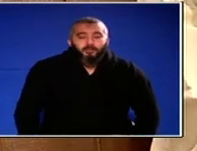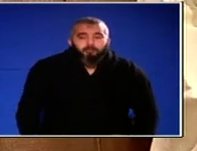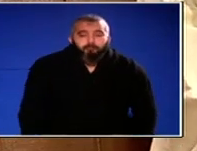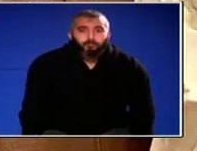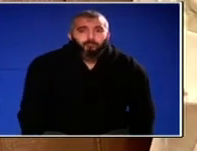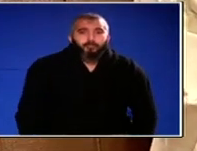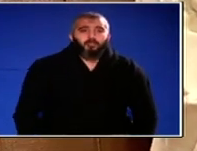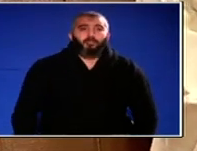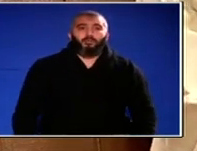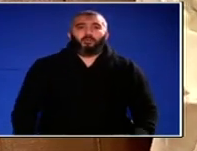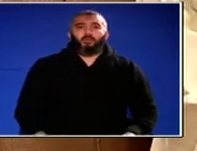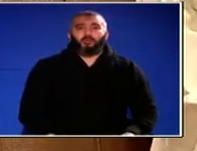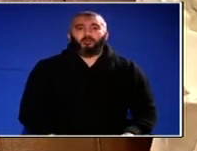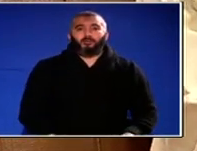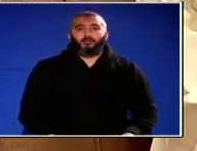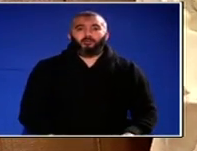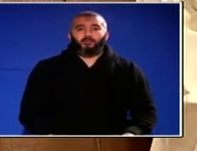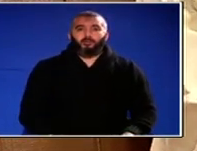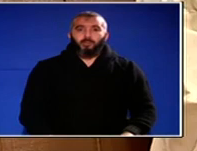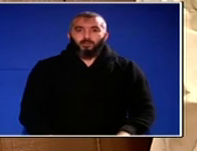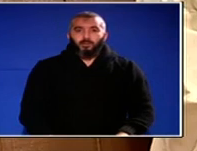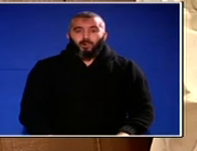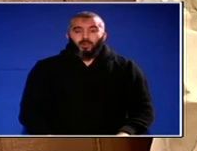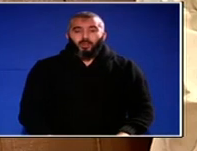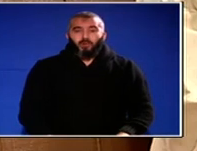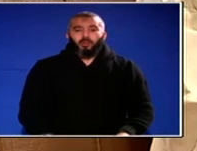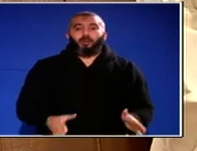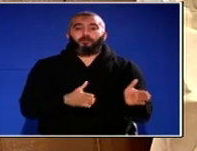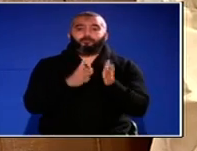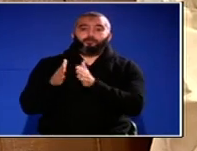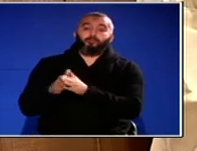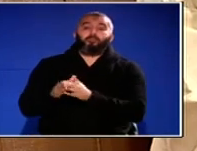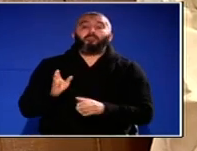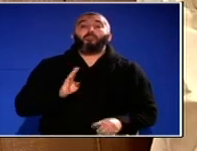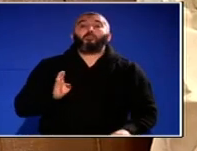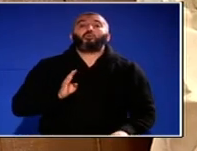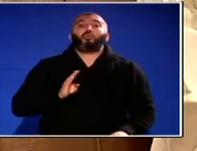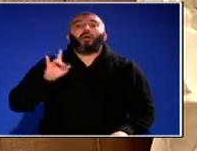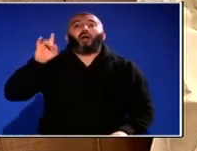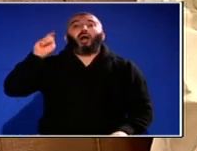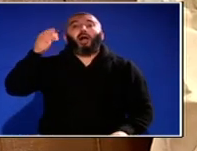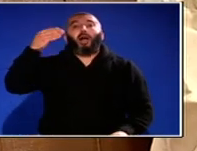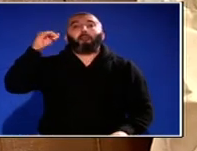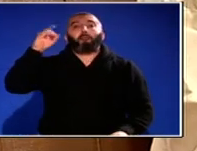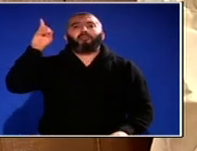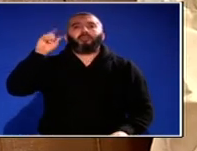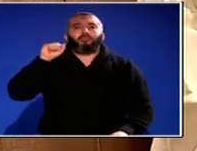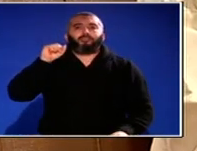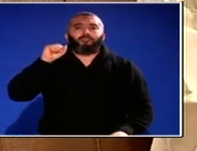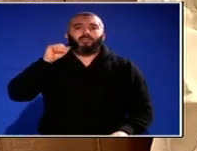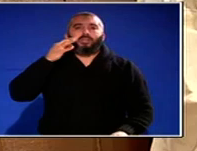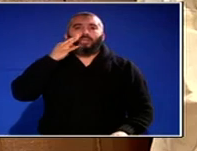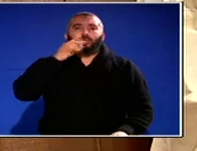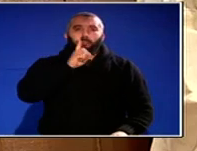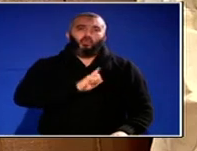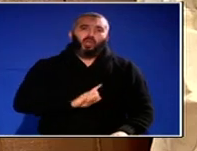إليك. شيخنا الشيخ عبد القادر عبد الحميد من بجاية يقول: سمعت في حصة، لا أدري لم